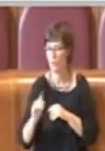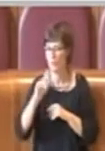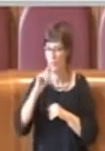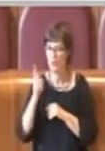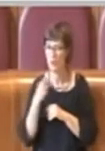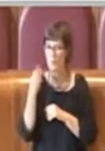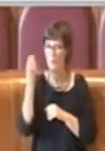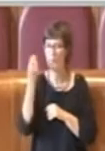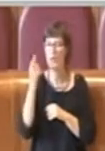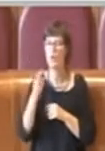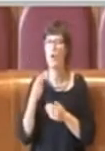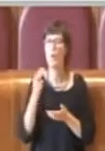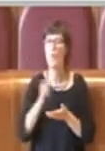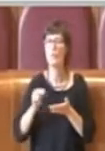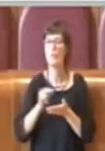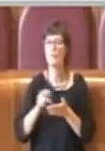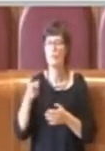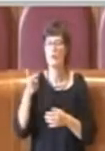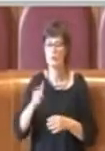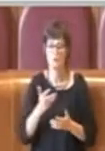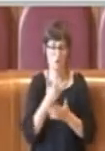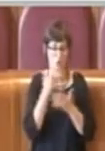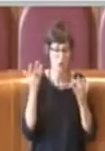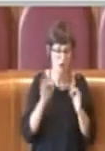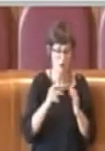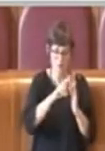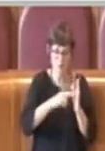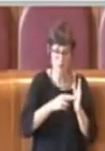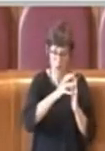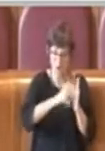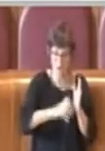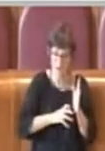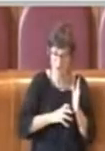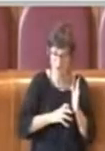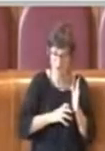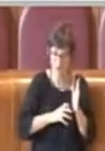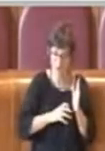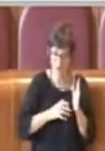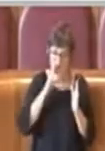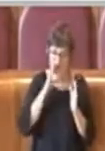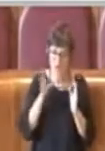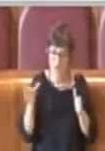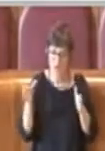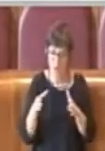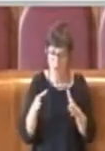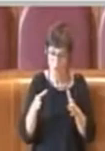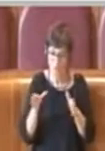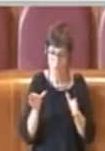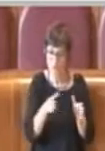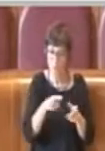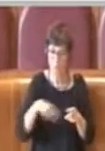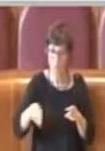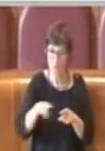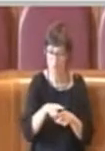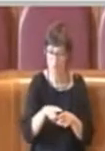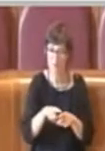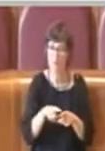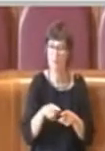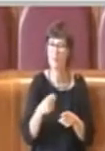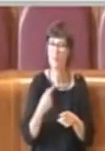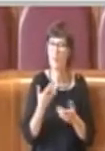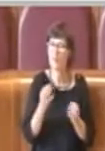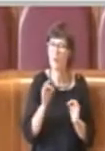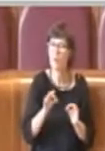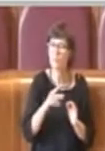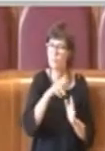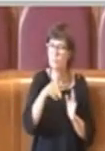chiaro che non è competenza del regolamento delle consulte dire che le commissioni capitoline devono essere accessibili. Credo che l'argomento sia